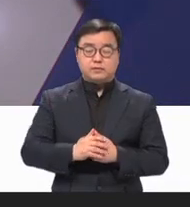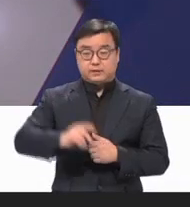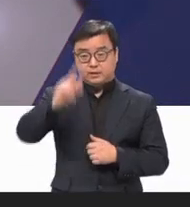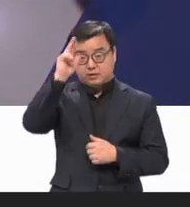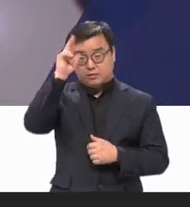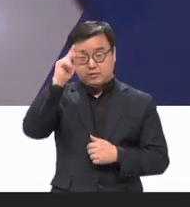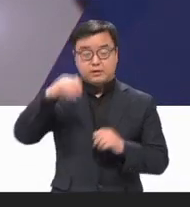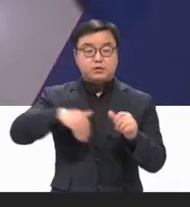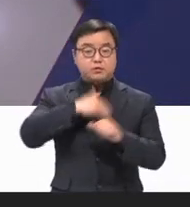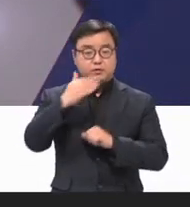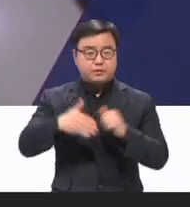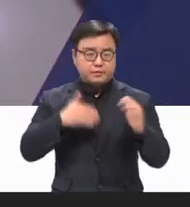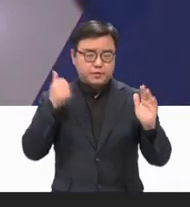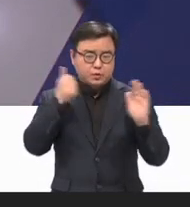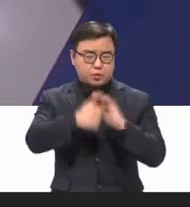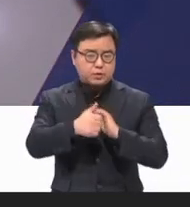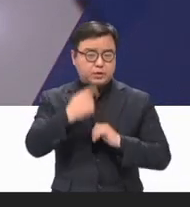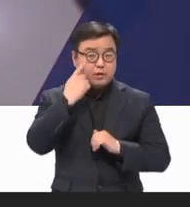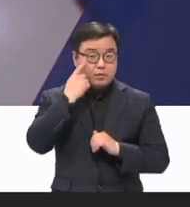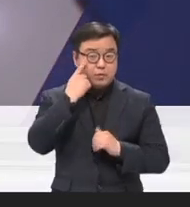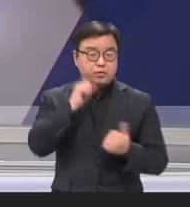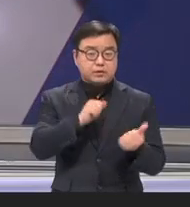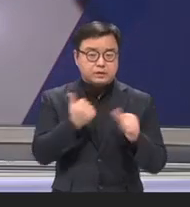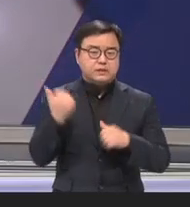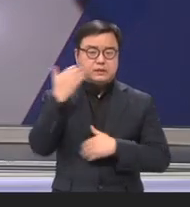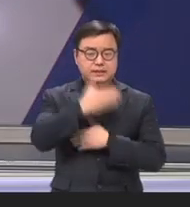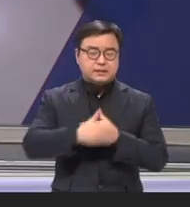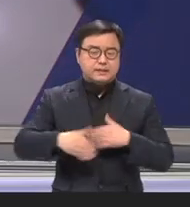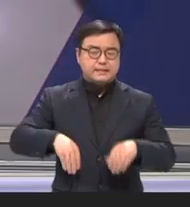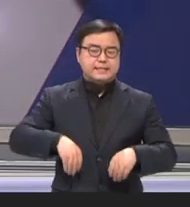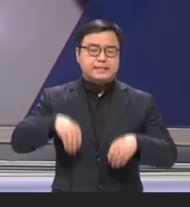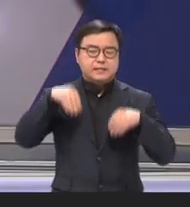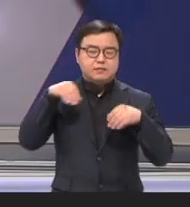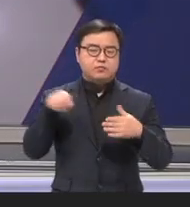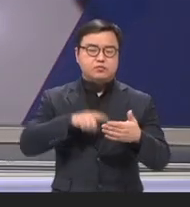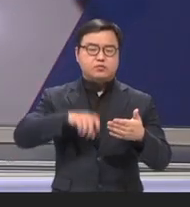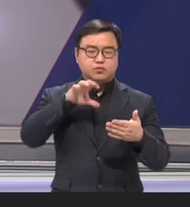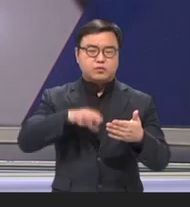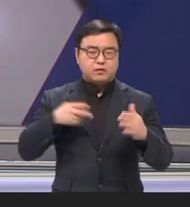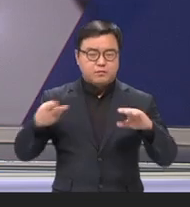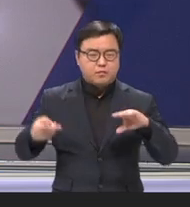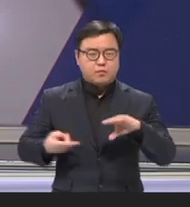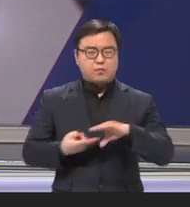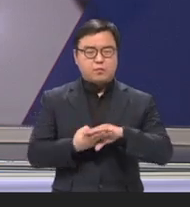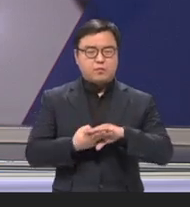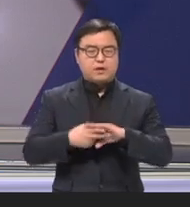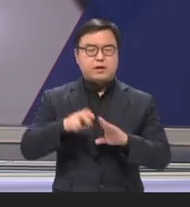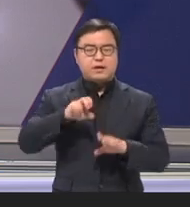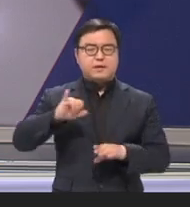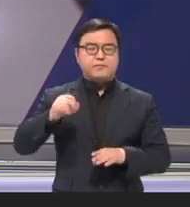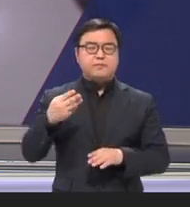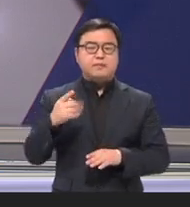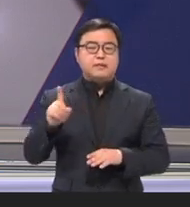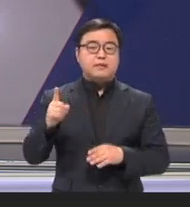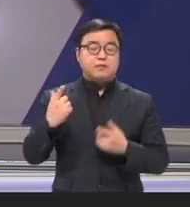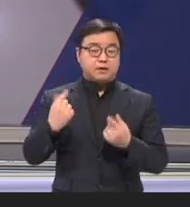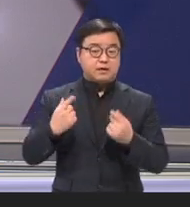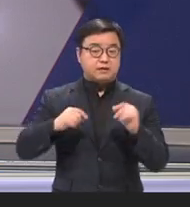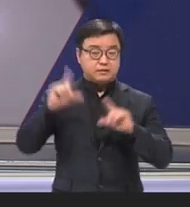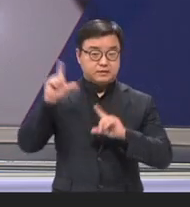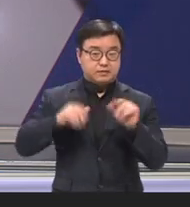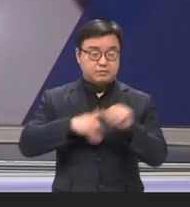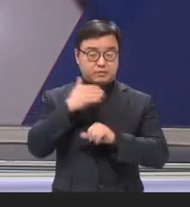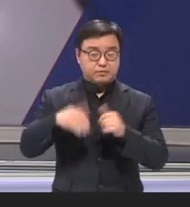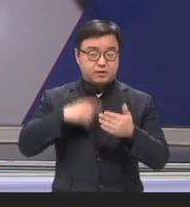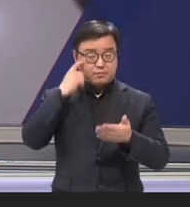경찰이 현장에 도착했을 당시에 지시는 이불 속에서 이제 미라처럼 일나파 된 상태로 발견을 듯 했다고 합니다 그